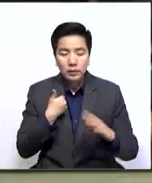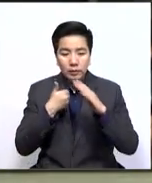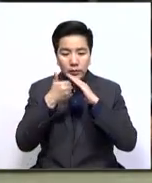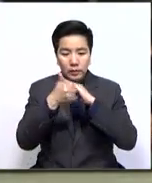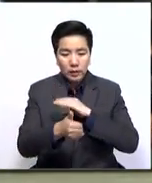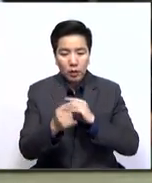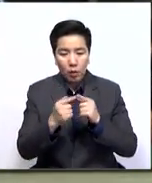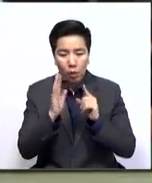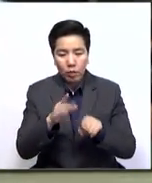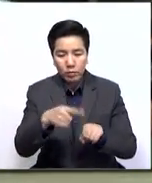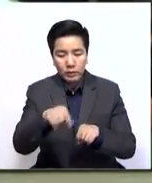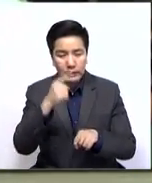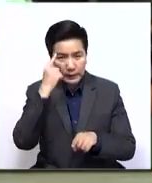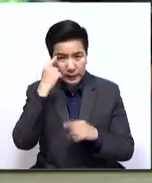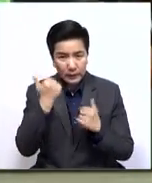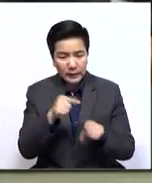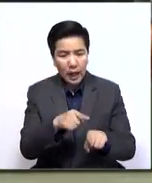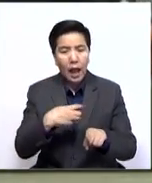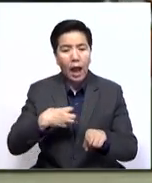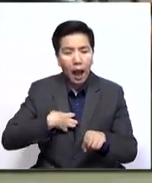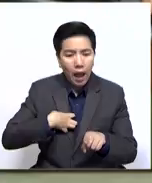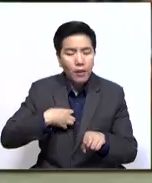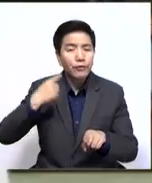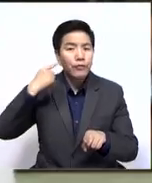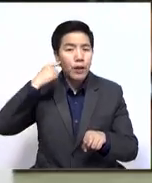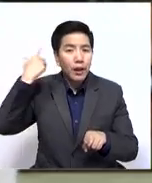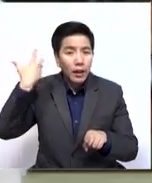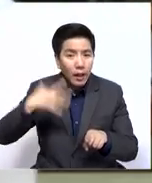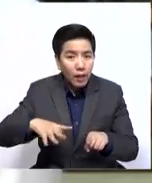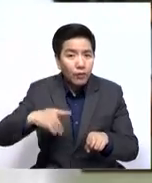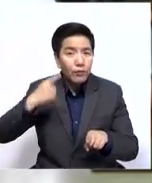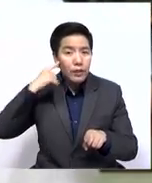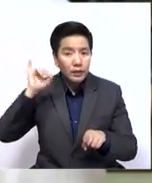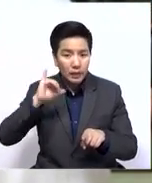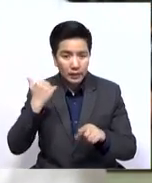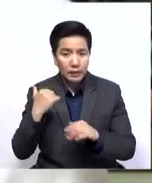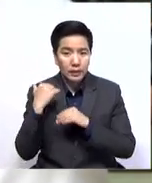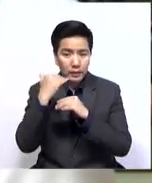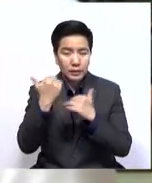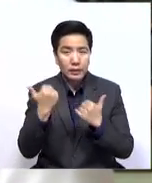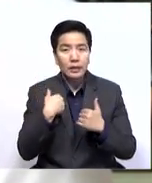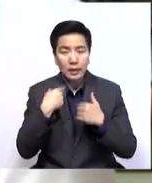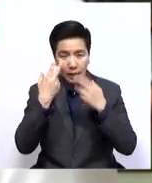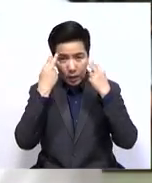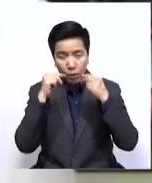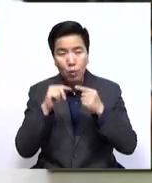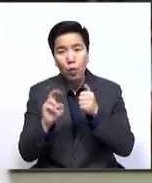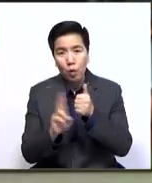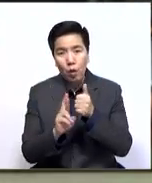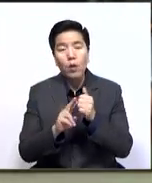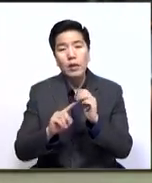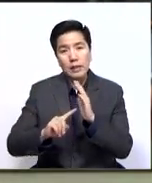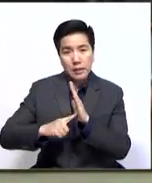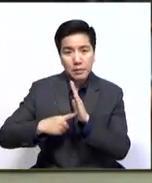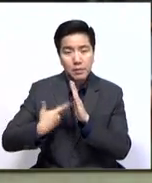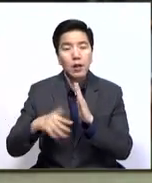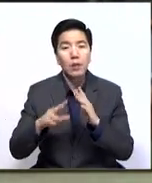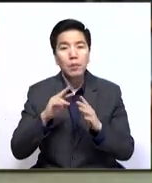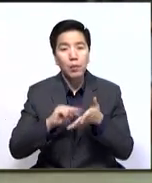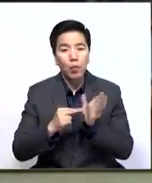จของท่านพอสมควรว่าณเวลานี้ท่านอยากฟังแล้วหรือยัง ม ี การกำหนดหรือยังครับ ก็วันนี้ท่านประจินเริ่มแล้วใช่ไหมท่านประจินเริ่มแล้วแ